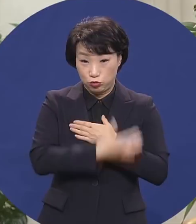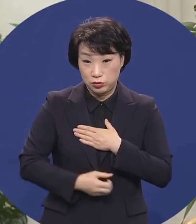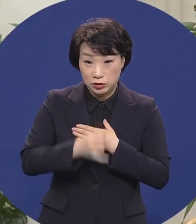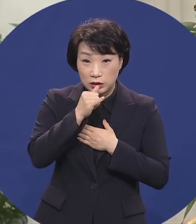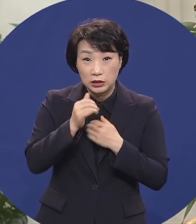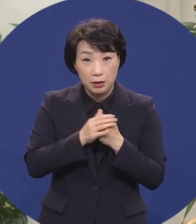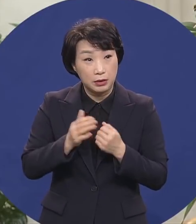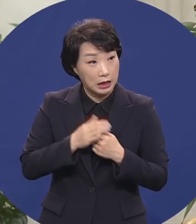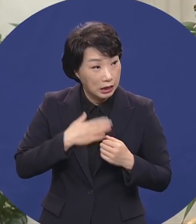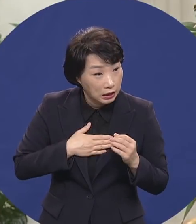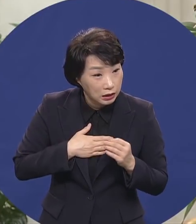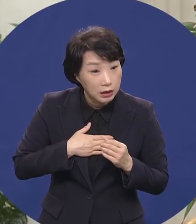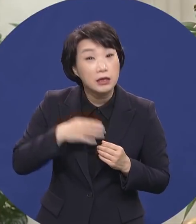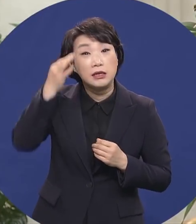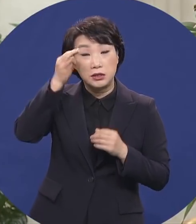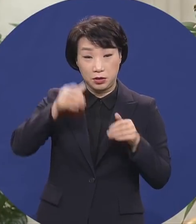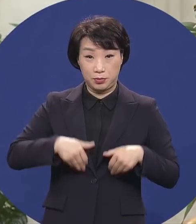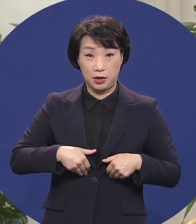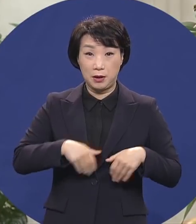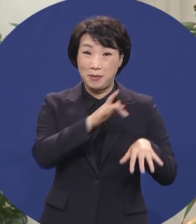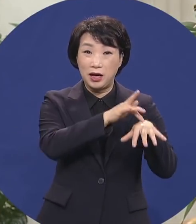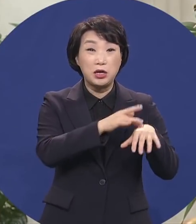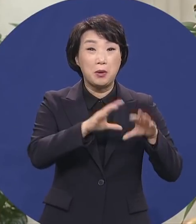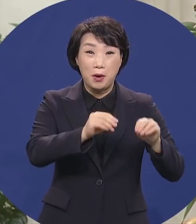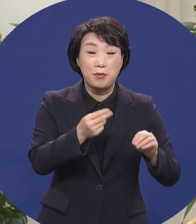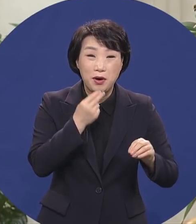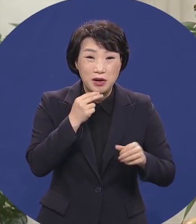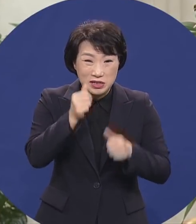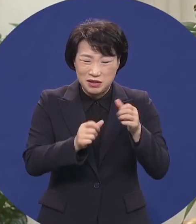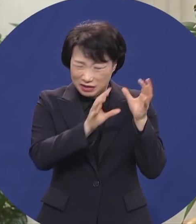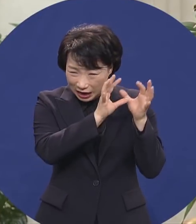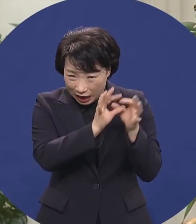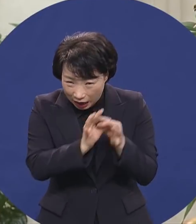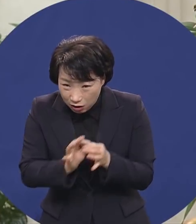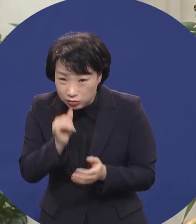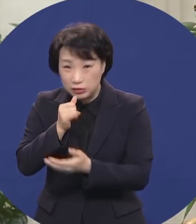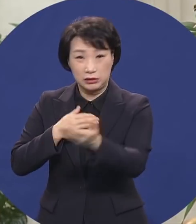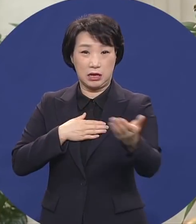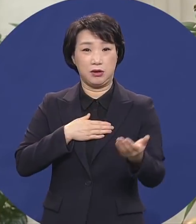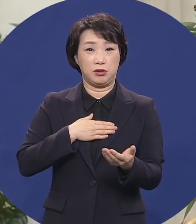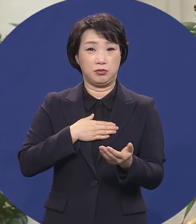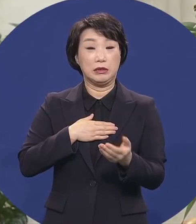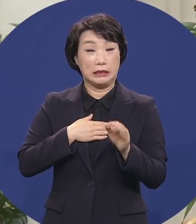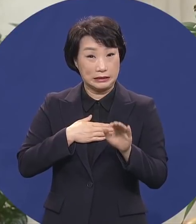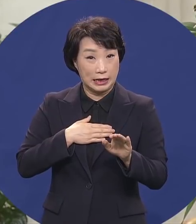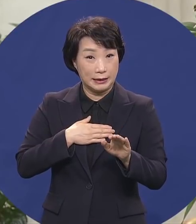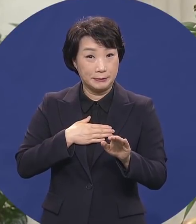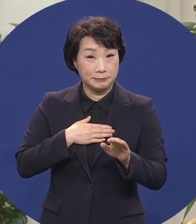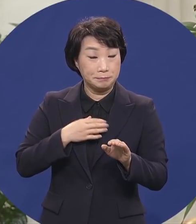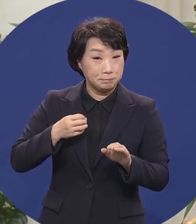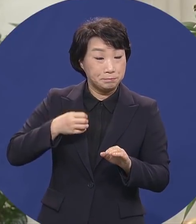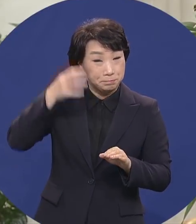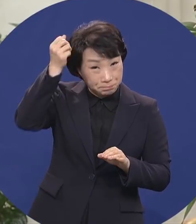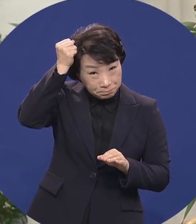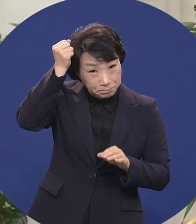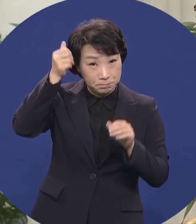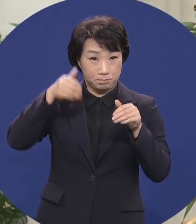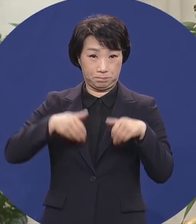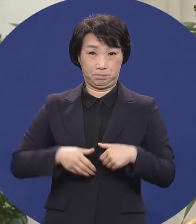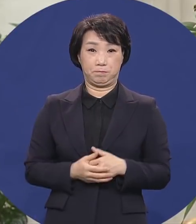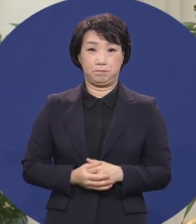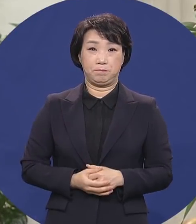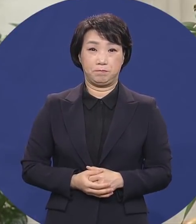인정해야 되고, 그러면 쉬지 않고 시험한다는 사실을 절대로 여러분들은 인지해야 된다는